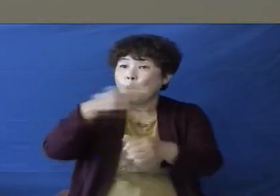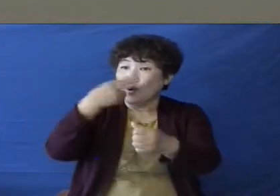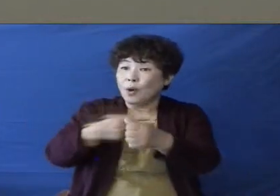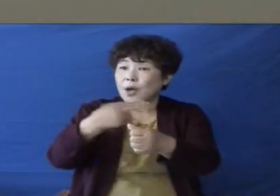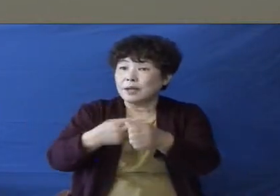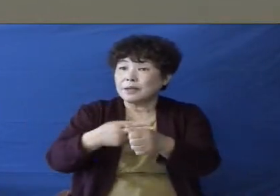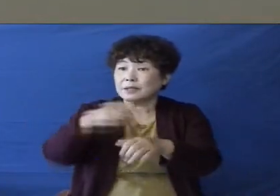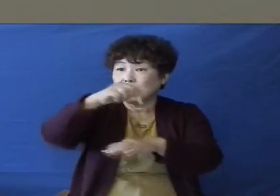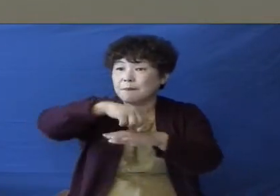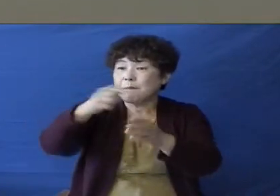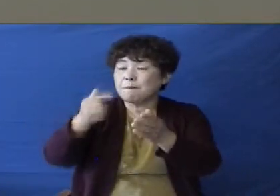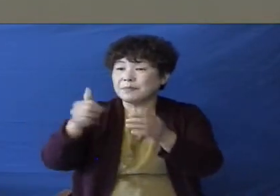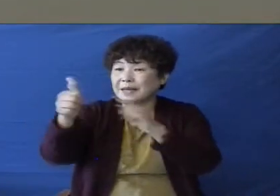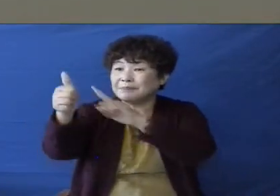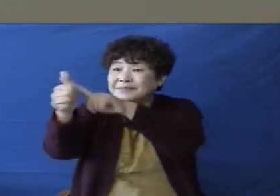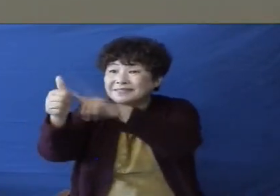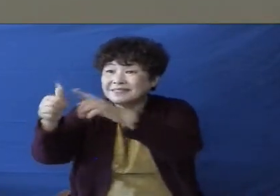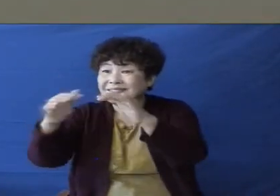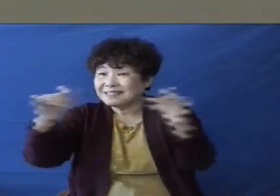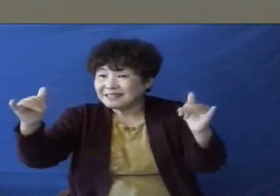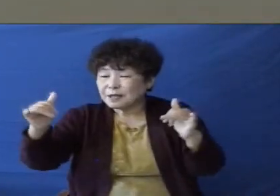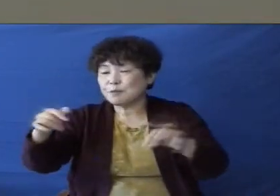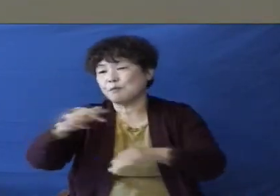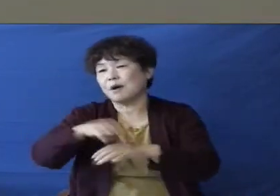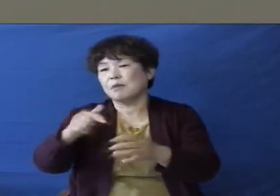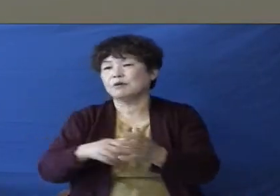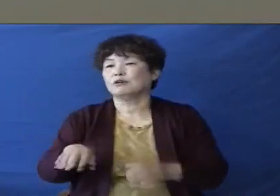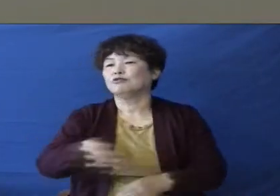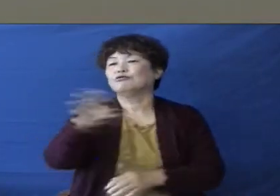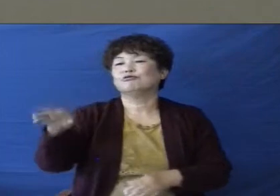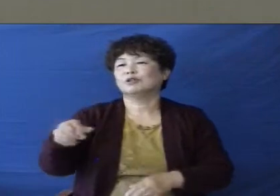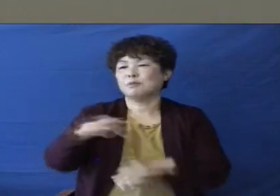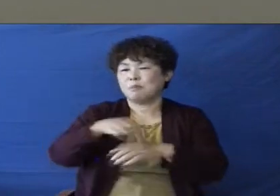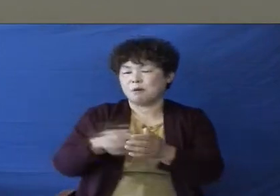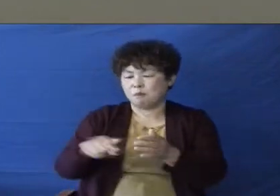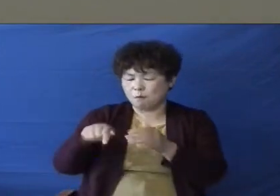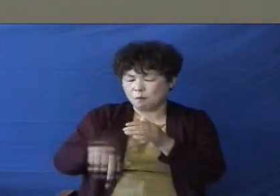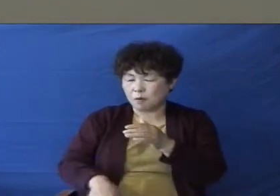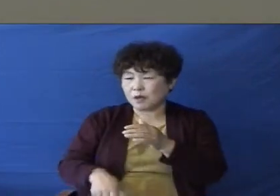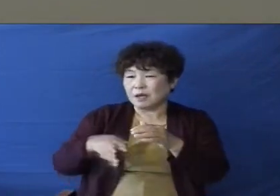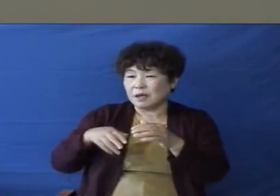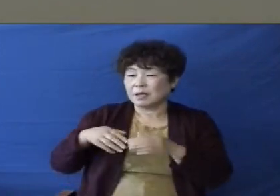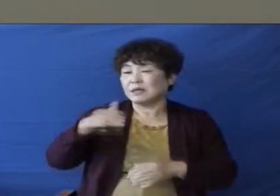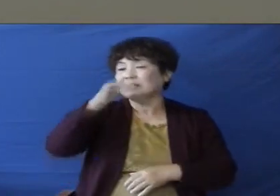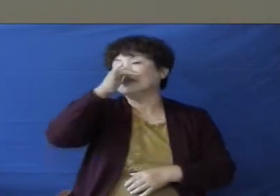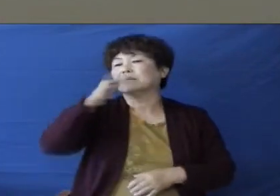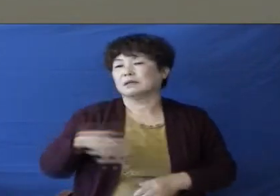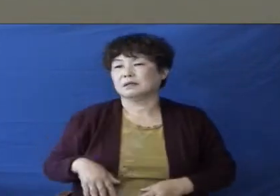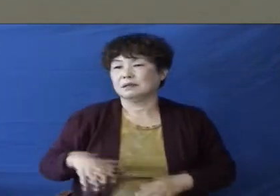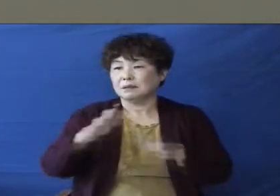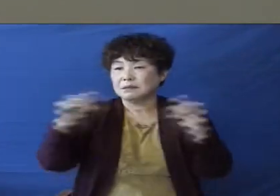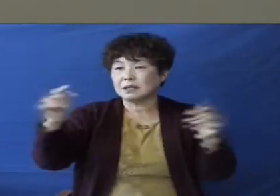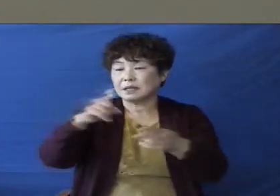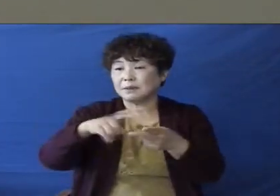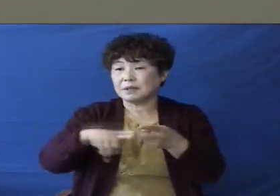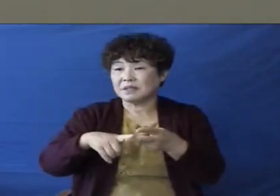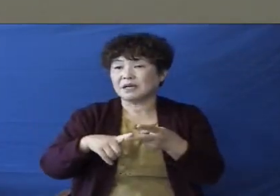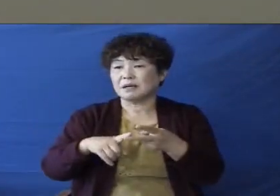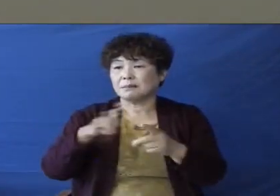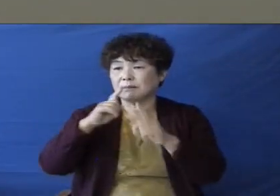크게 자리하고 있는데 이것을 어떻게 뽑아낼 건가요 사람에 대한 평가 이미 이